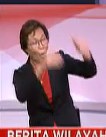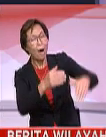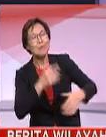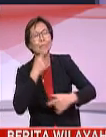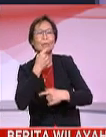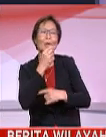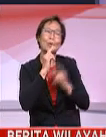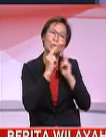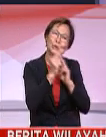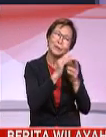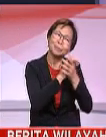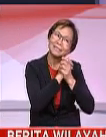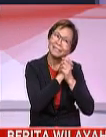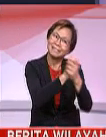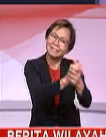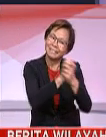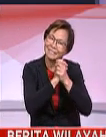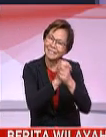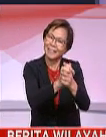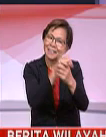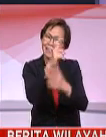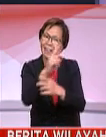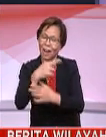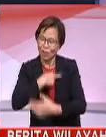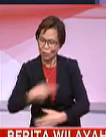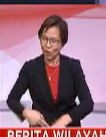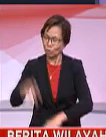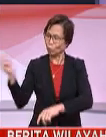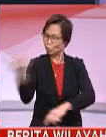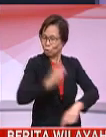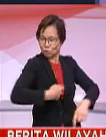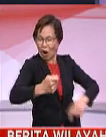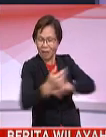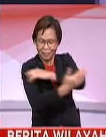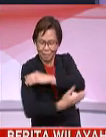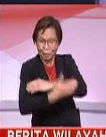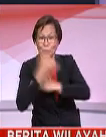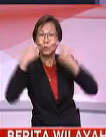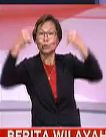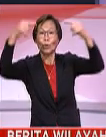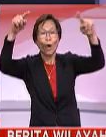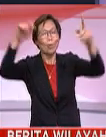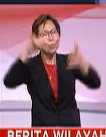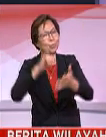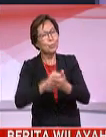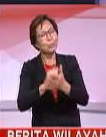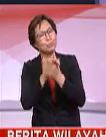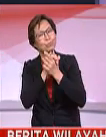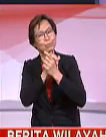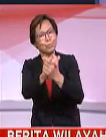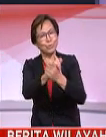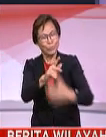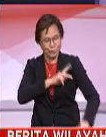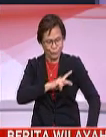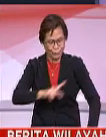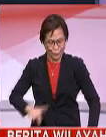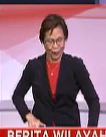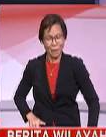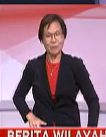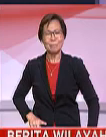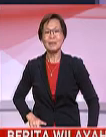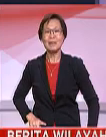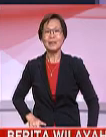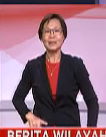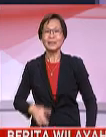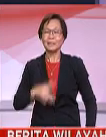menzahirkan ucapan taniah kepada bekas Ratu Squash negara itu atas pencapaian berkenaan. Seri Paduka Baginda